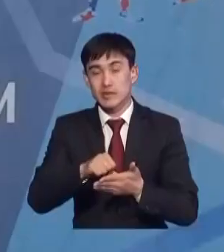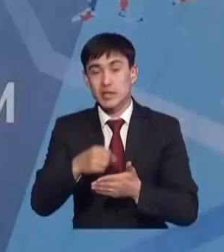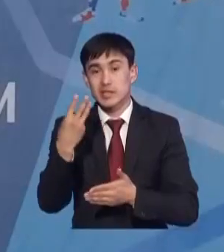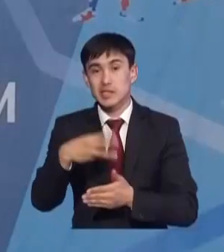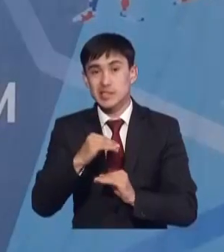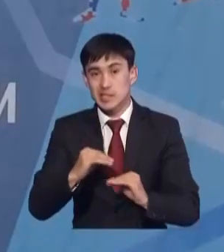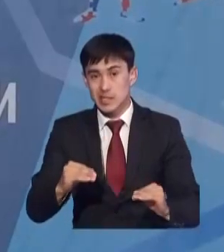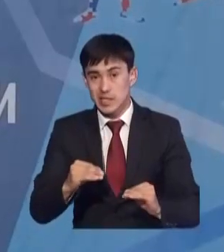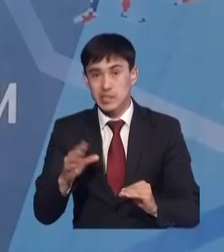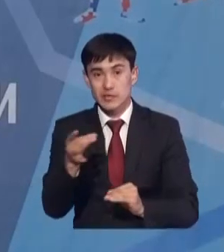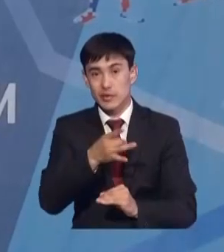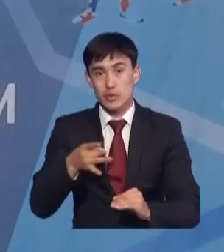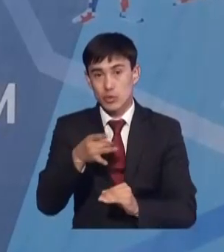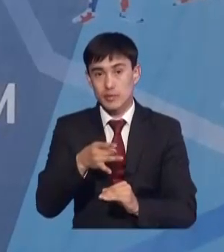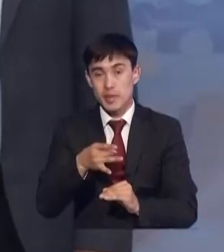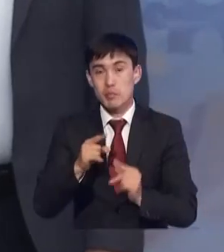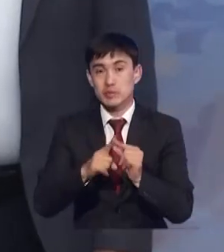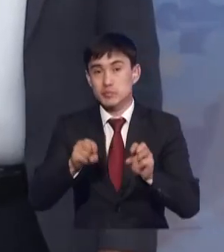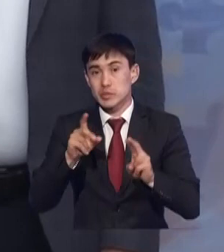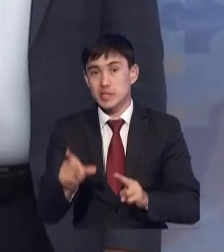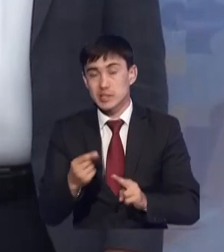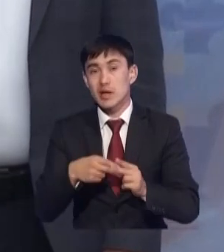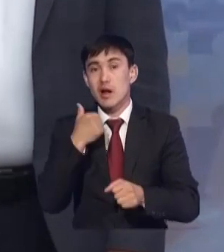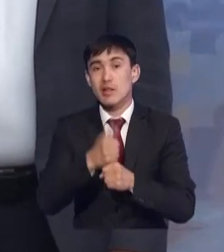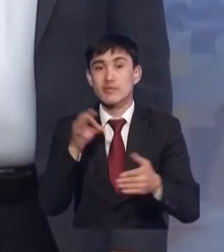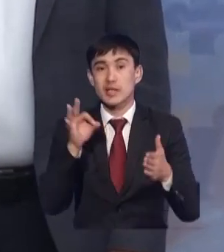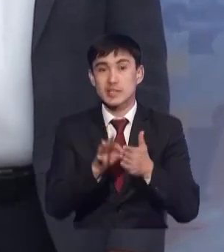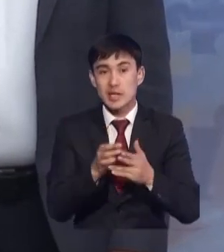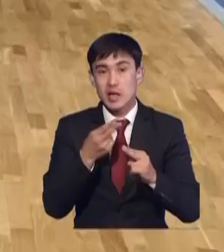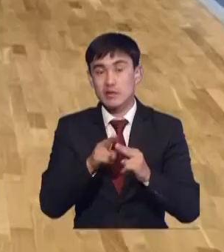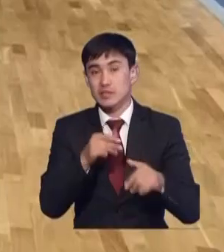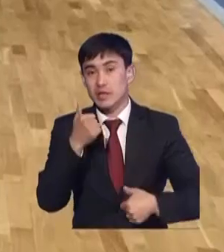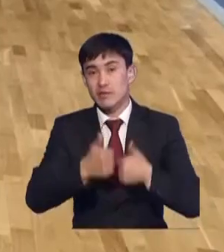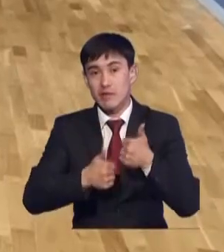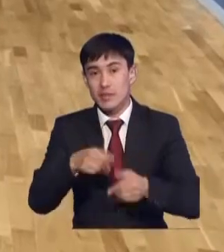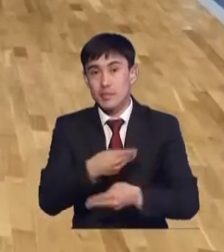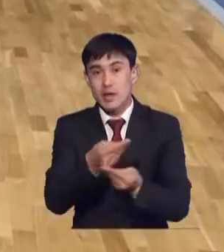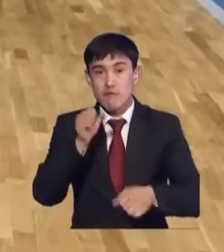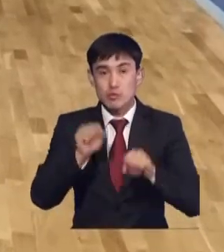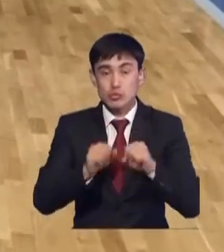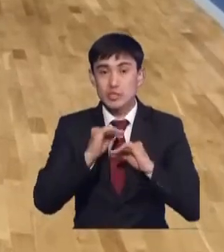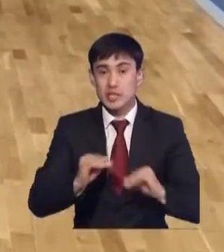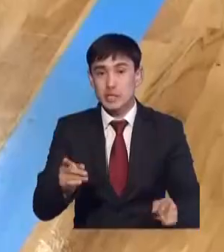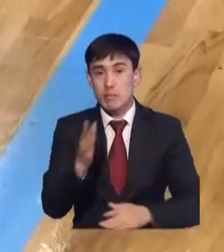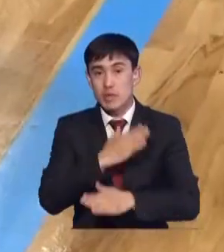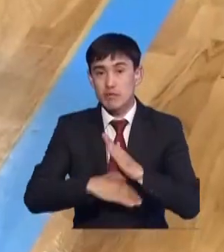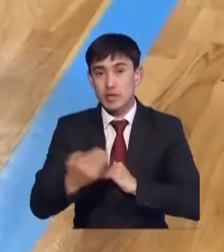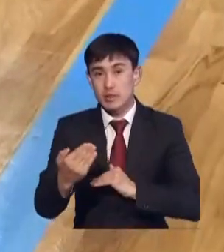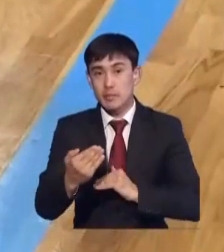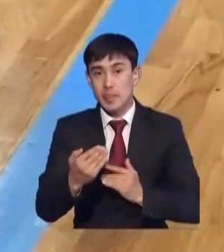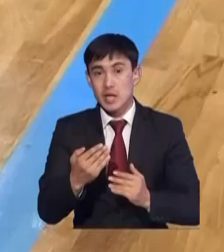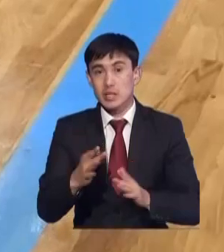около 30 детей со всего региона словам специалистов главная цель этого соревнования дать возможность детям с особыми